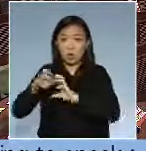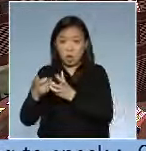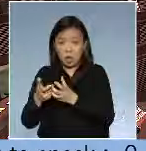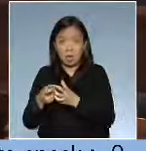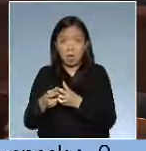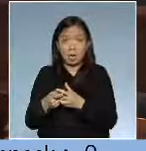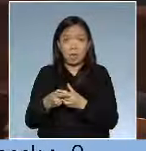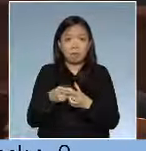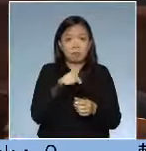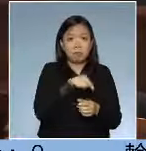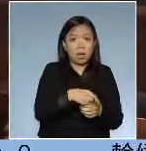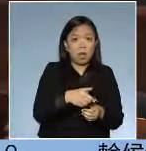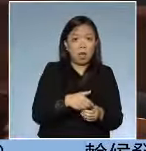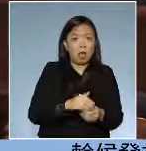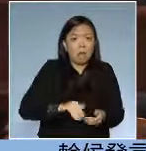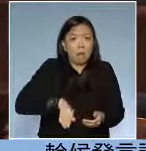就餓死，